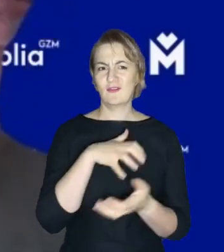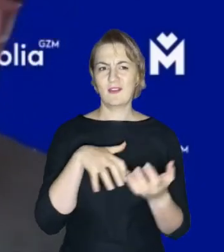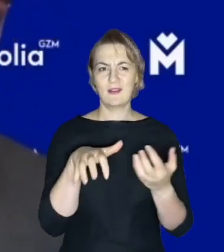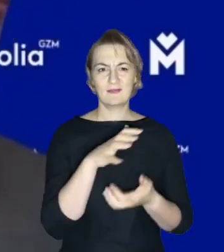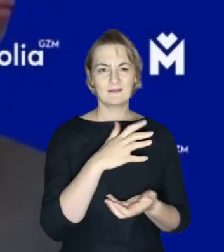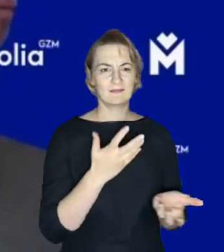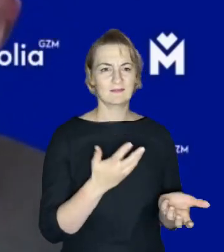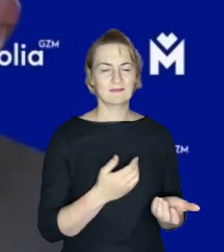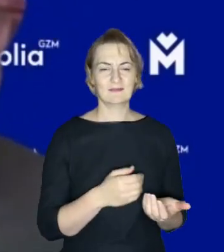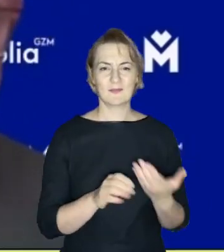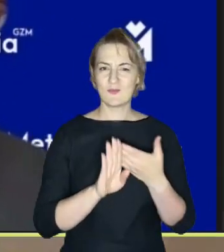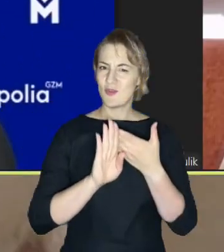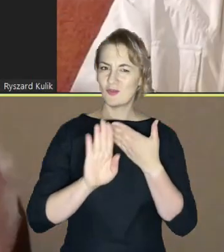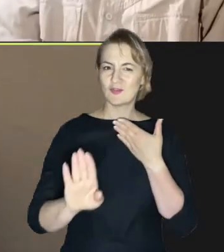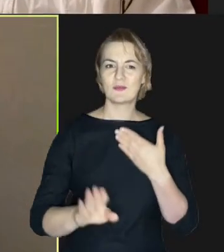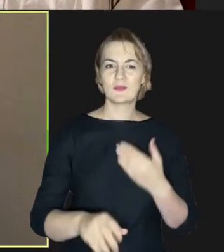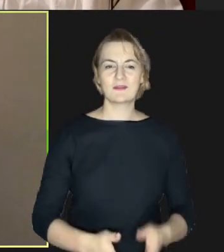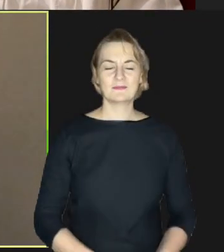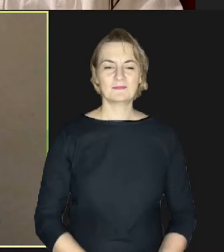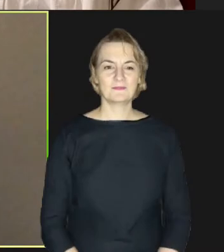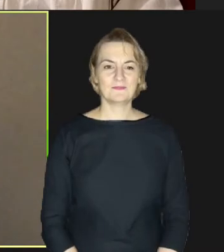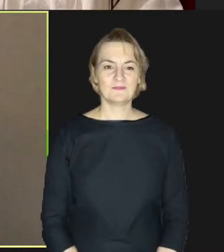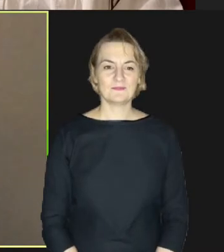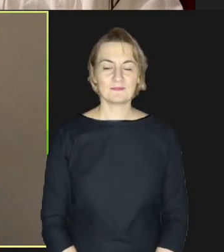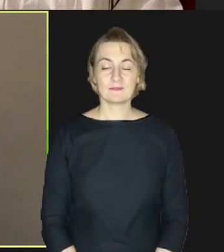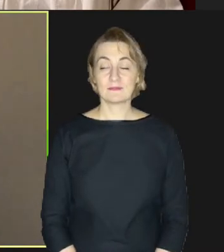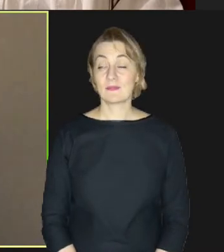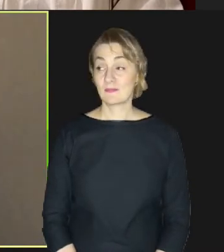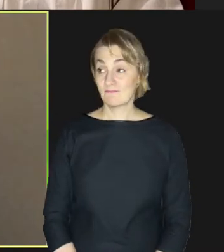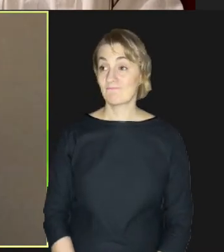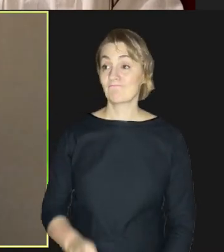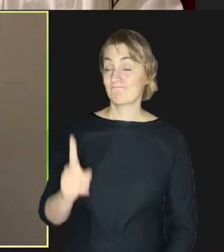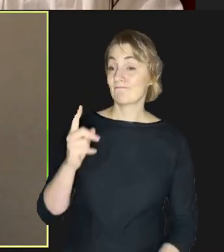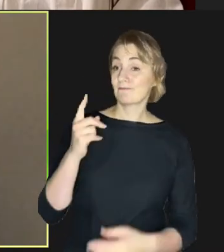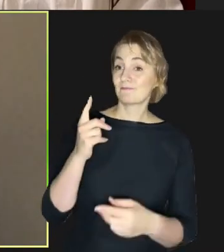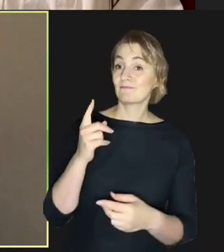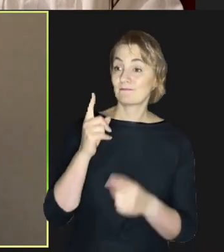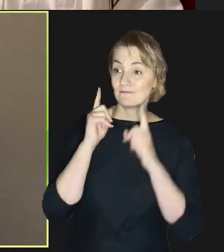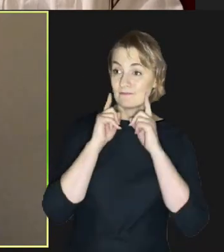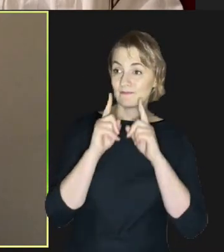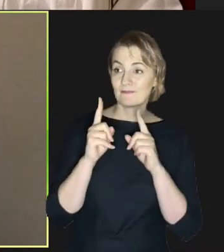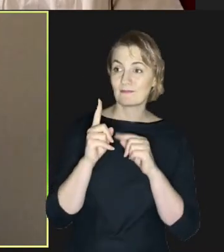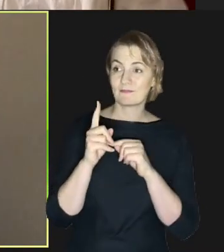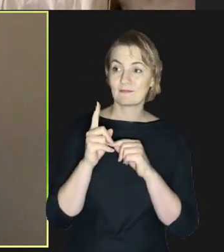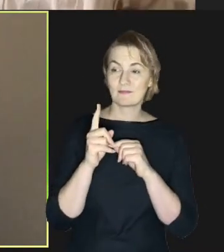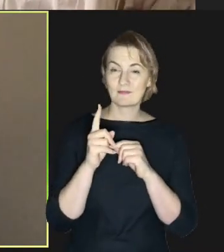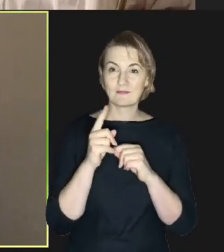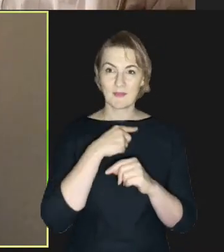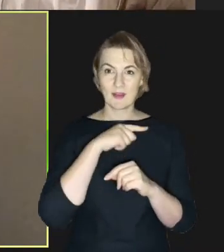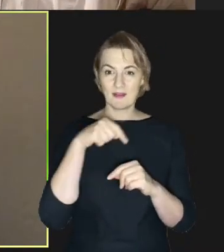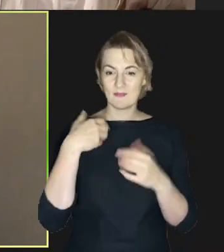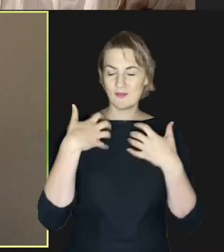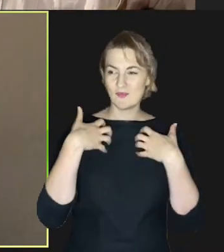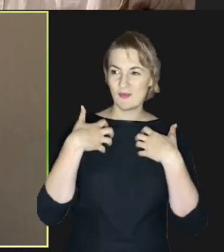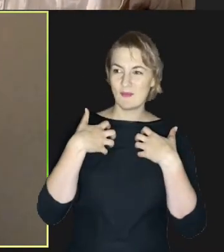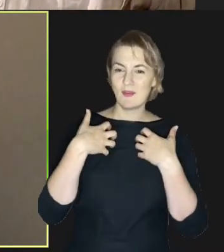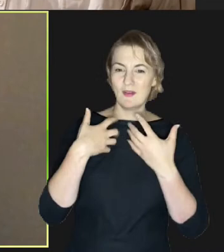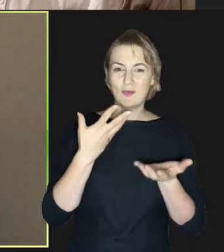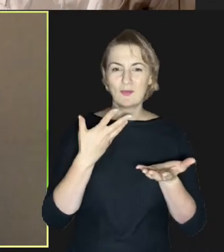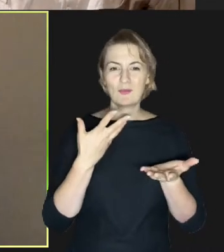w oderwaniu. No, ale zwróć uwagę, że my żyjemy w czymś, co ja nazywam klątwą kartezjańską,